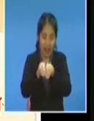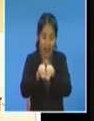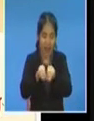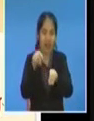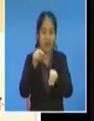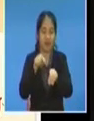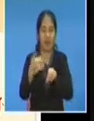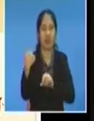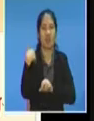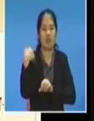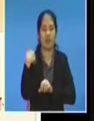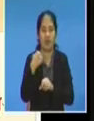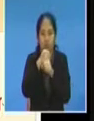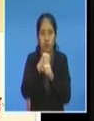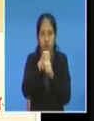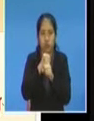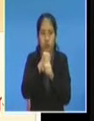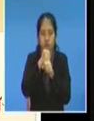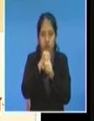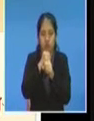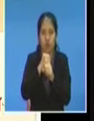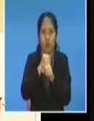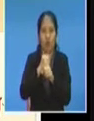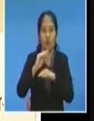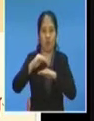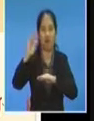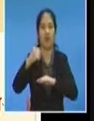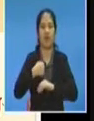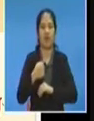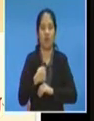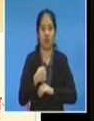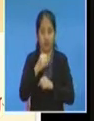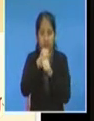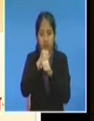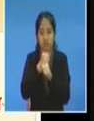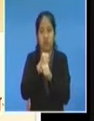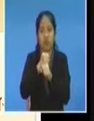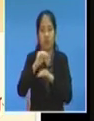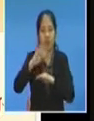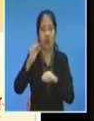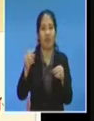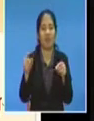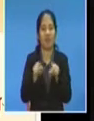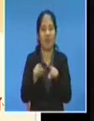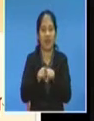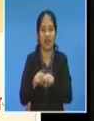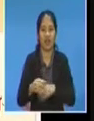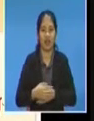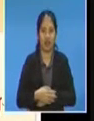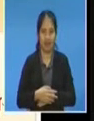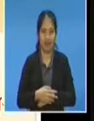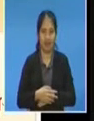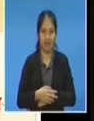กว่าผมเล็กน้อยผมเองเป็นผู้สูงวัยนะครับแม้ว่าหน้าตาจะอย่างนี้ไม่น่าเชื่